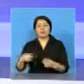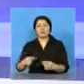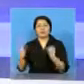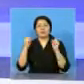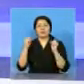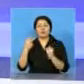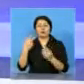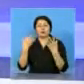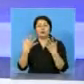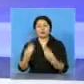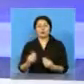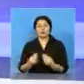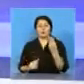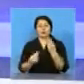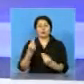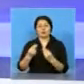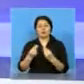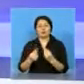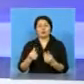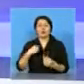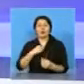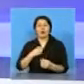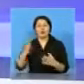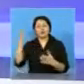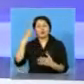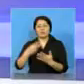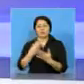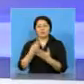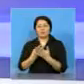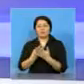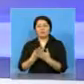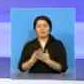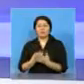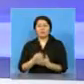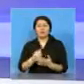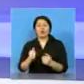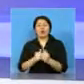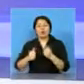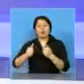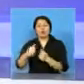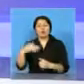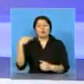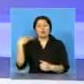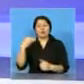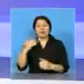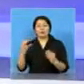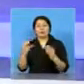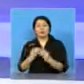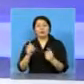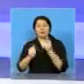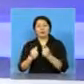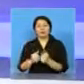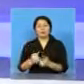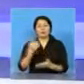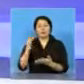спортшылар 3 күн бойы ойын тақтасында өз шеберлігін көрсетті. Оқ бойы қозып шыққан ақтөбеліктер топтық жарыста бас